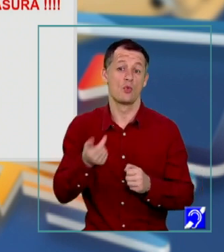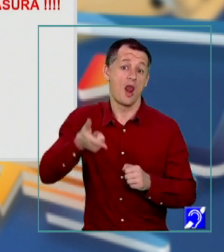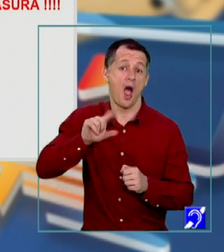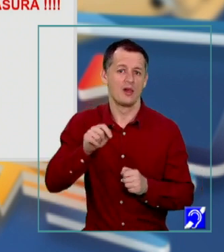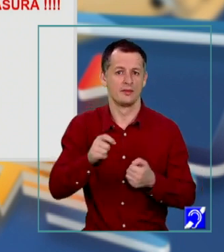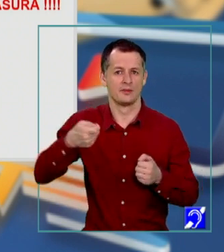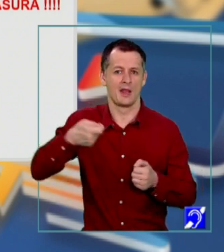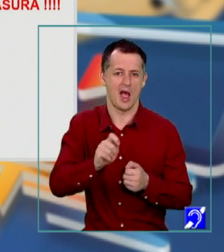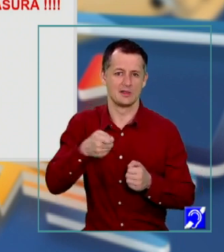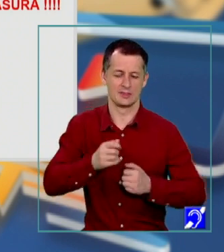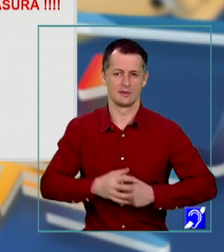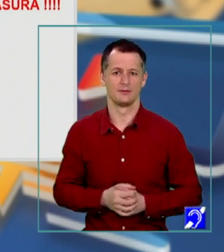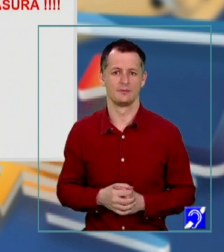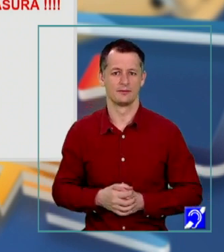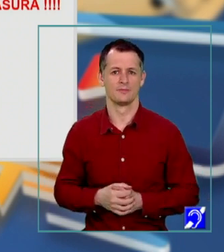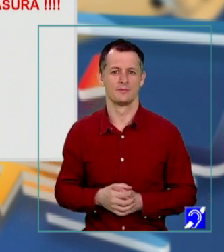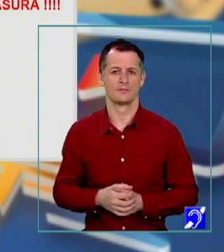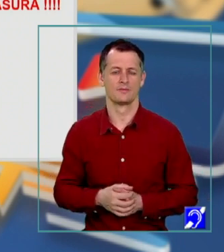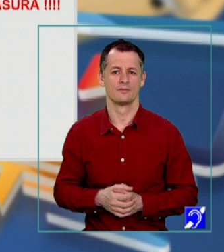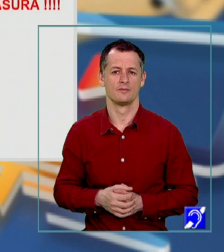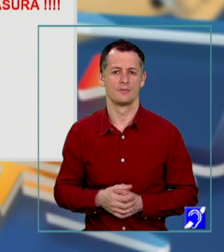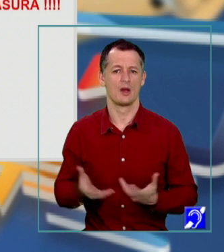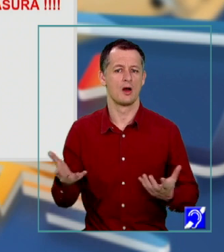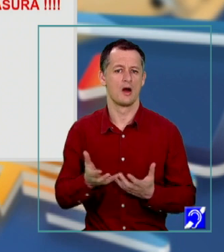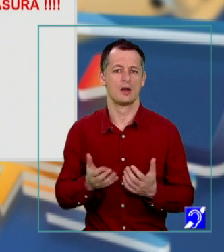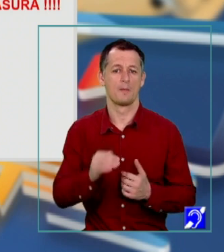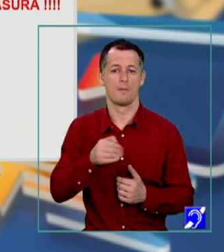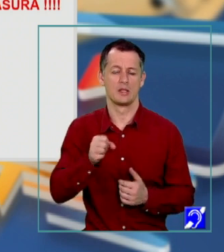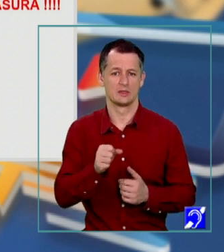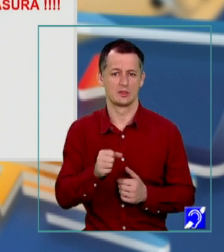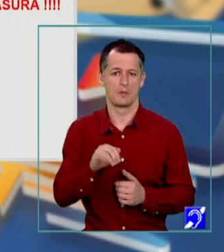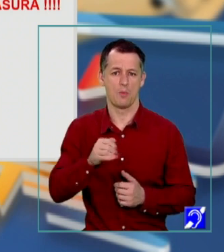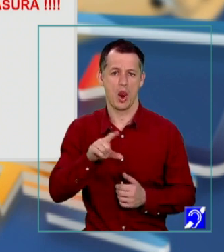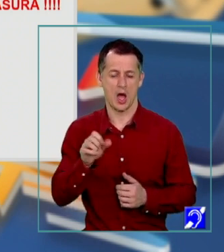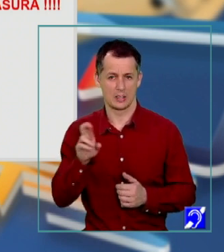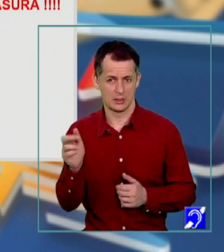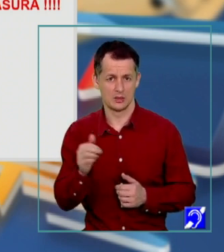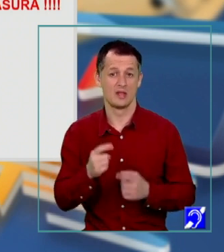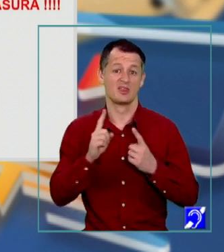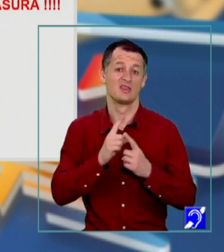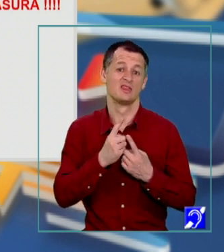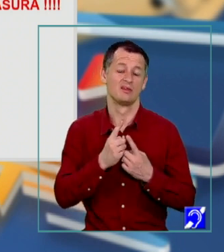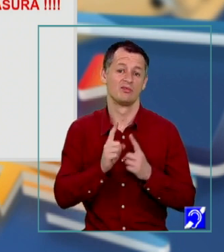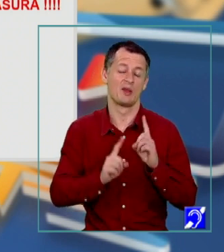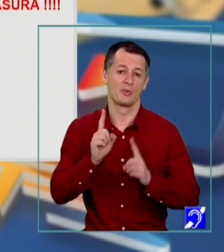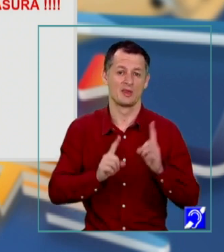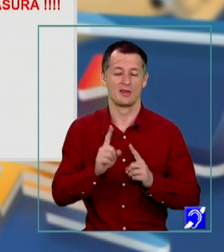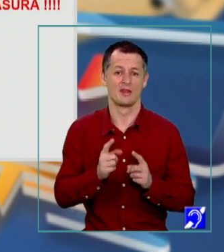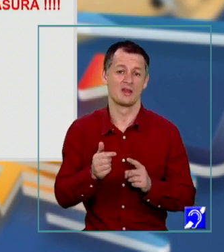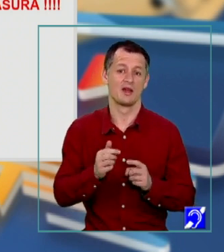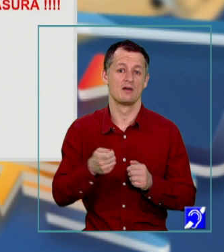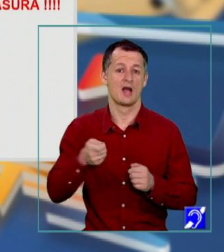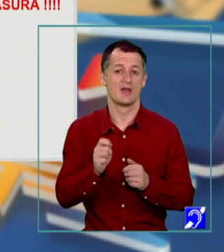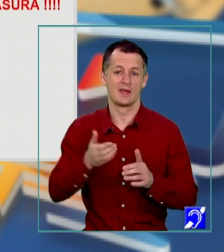gaz. Alt gaz a cărei masă molară depinde de masele molare ale gazelor care intră